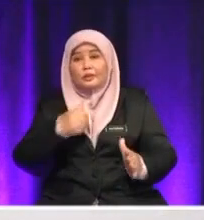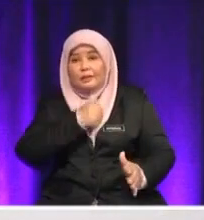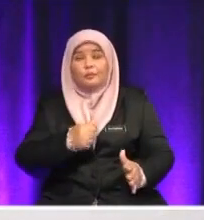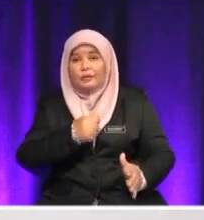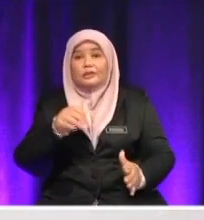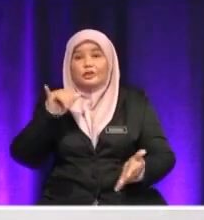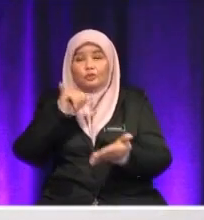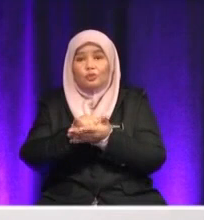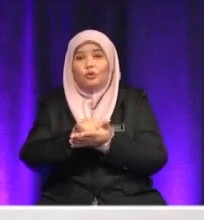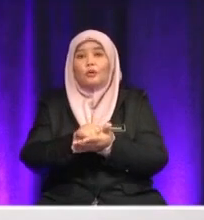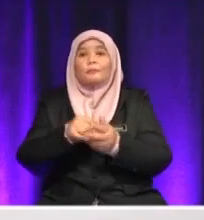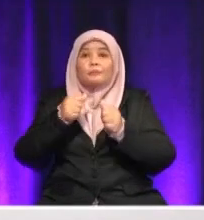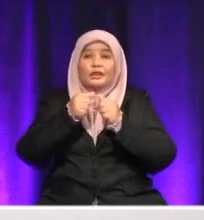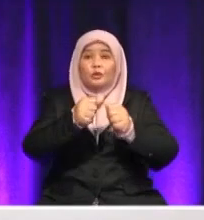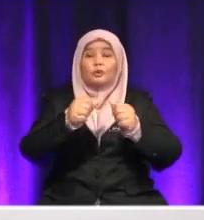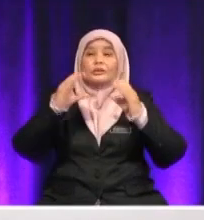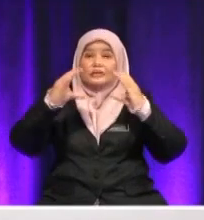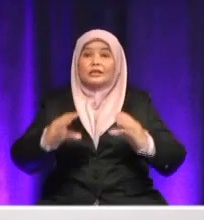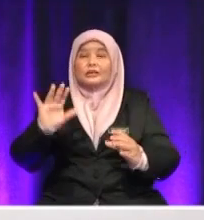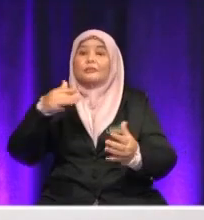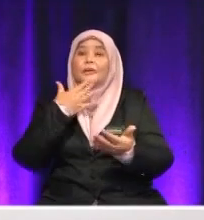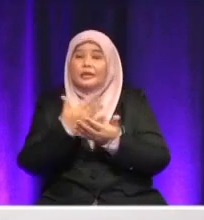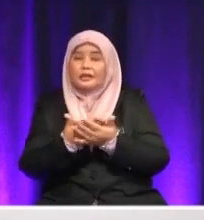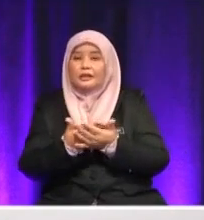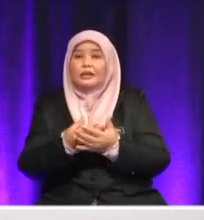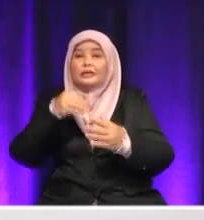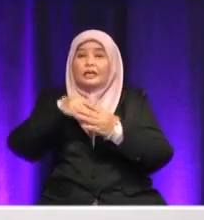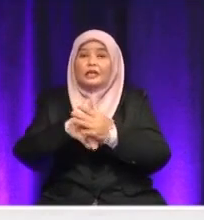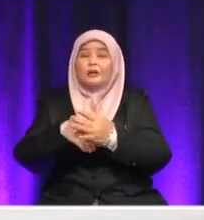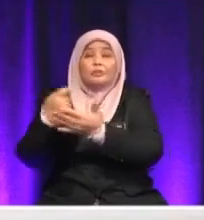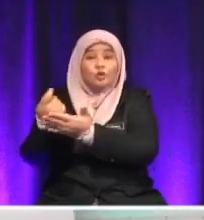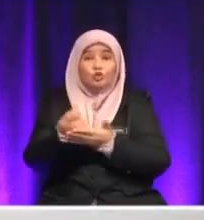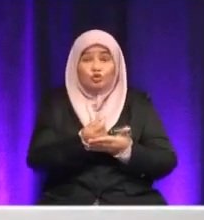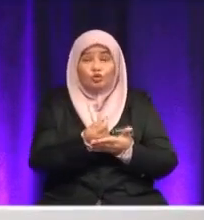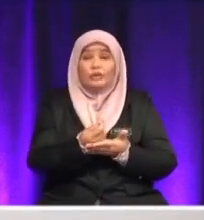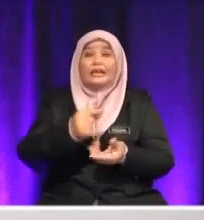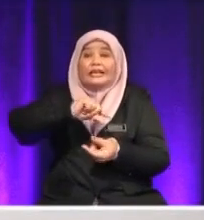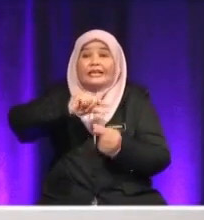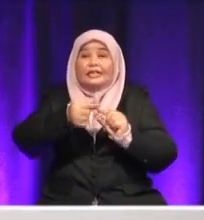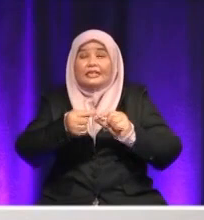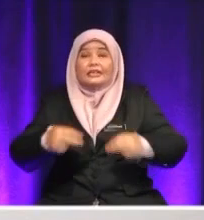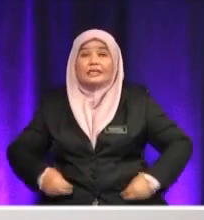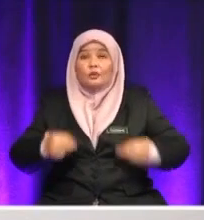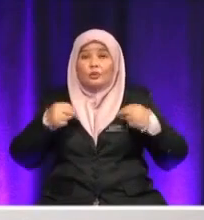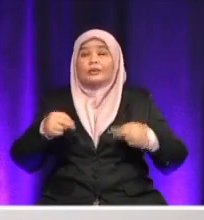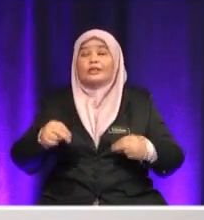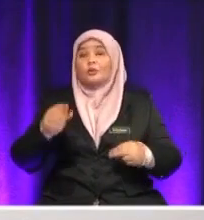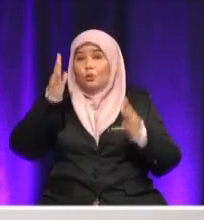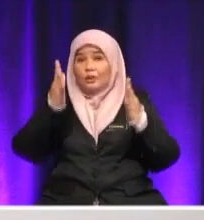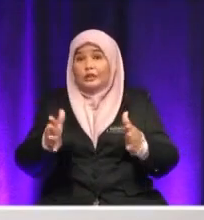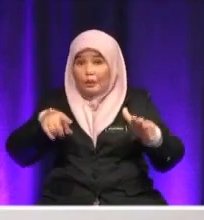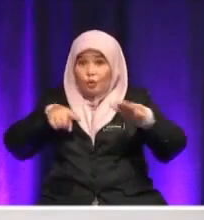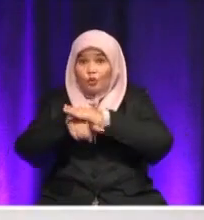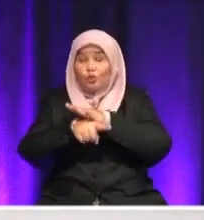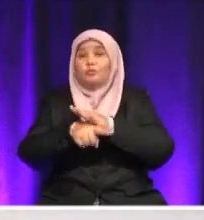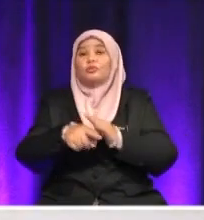mengampunkan itu mengikut cara yang baik dalam menuntut ganti nyawa, dan si pembunuh pula hendaklah